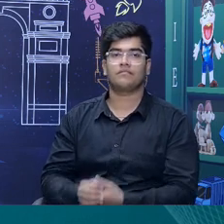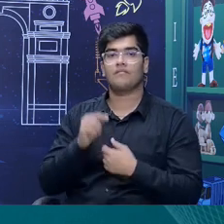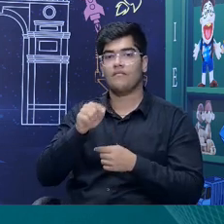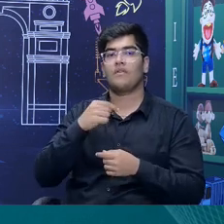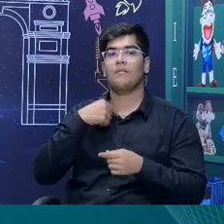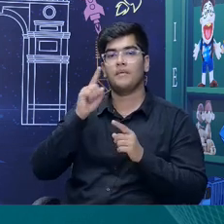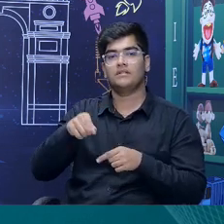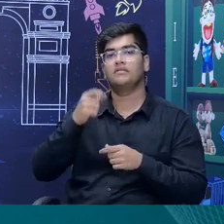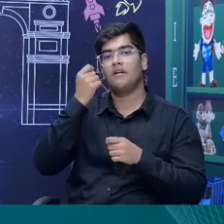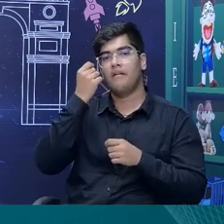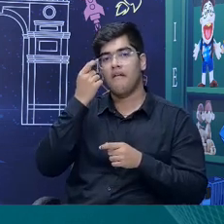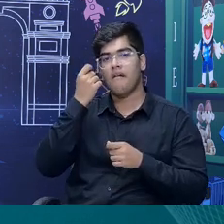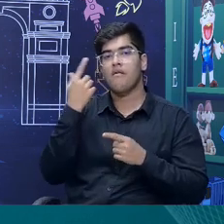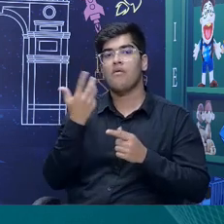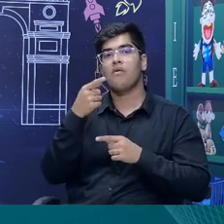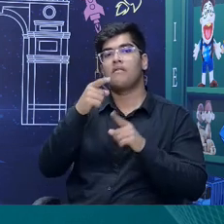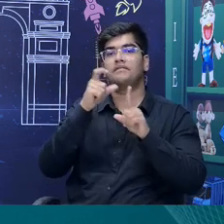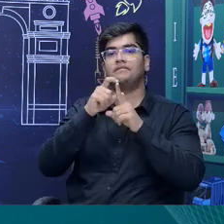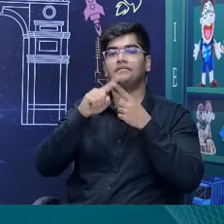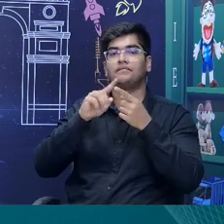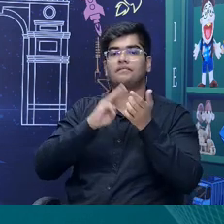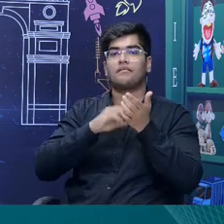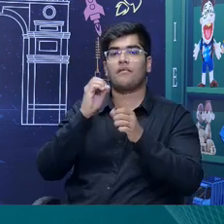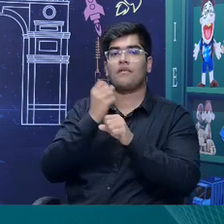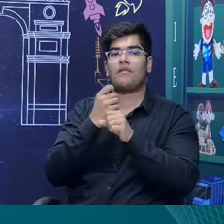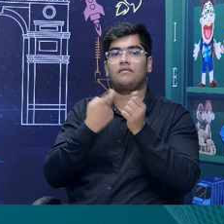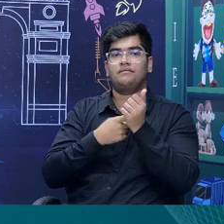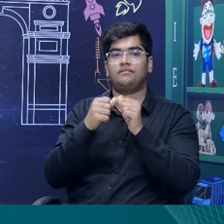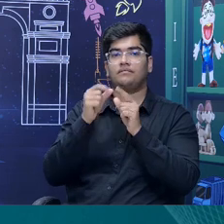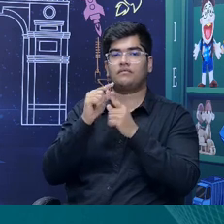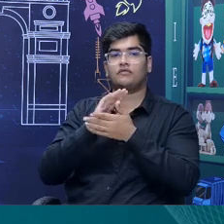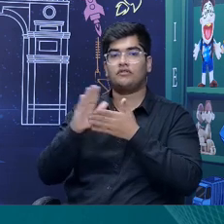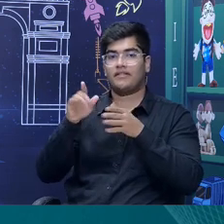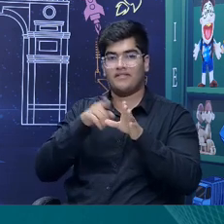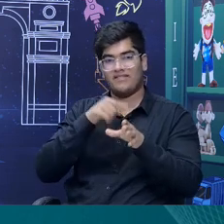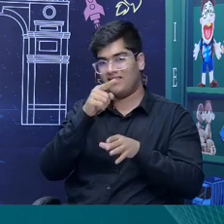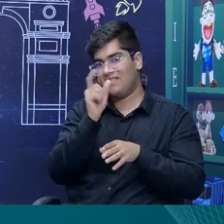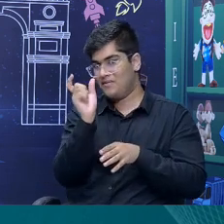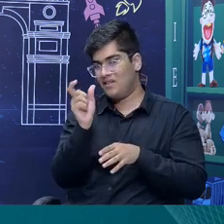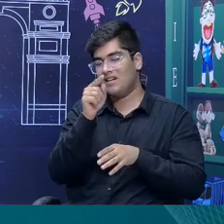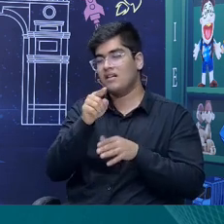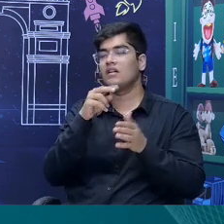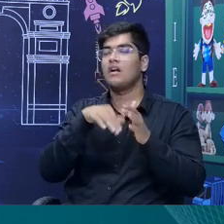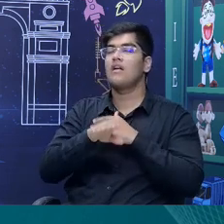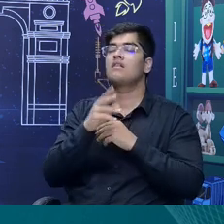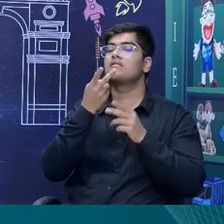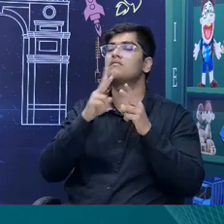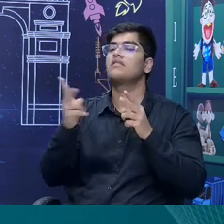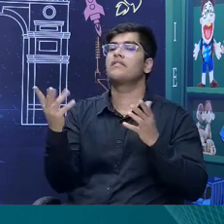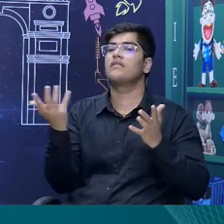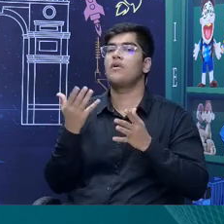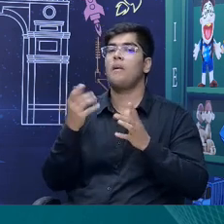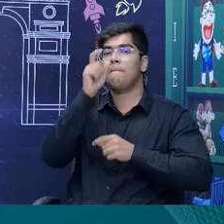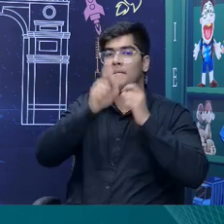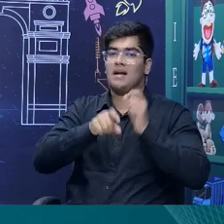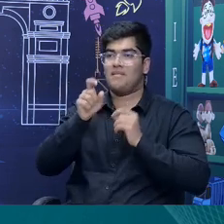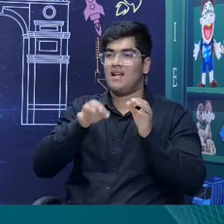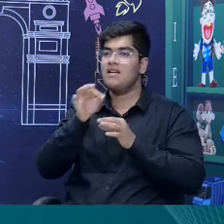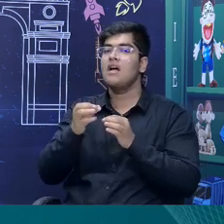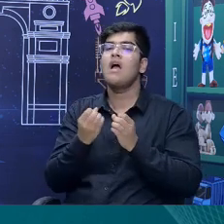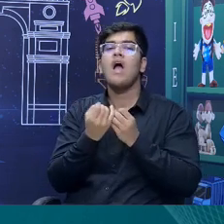स अलसो तू अंडरस्टैंड टाइप्स ऑफ डेमोक्रेसी तेरा तू टाइप्स ऑफ डेमोग्राफी फॉर्मल डेमोग्राफी था